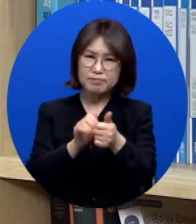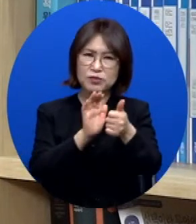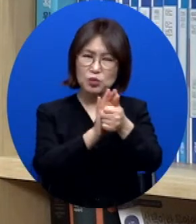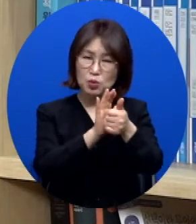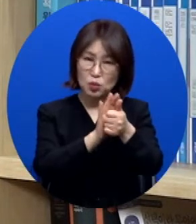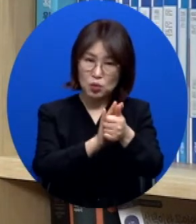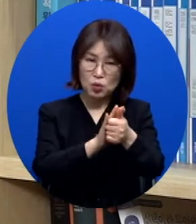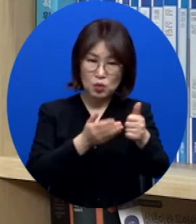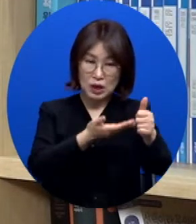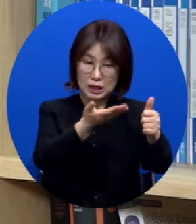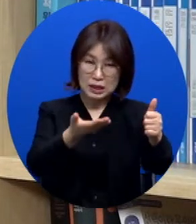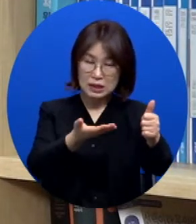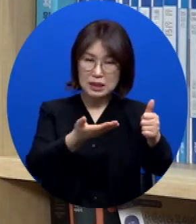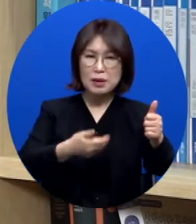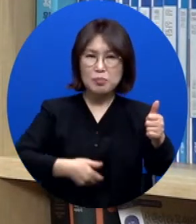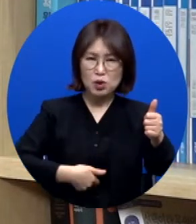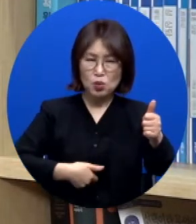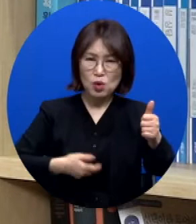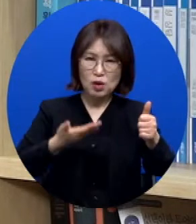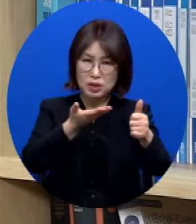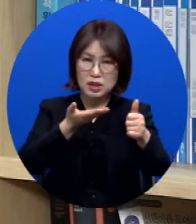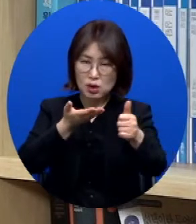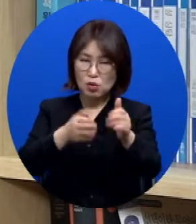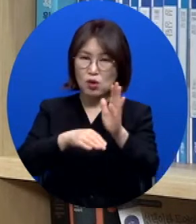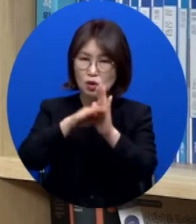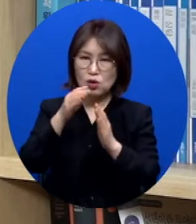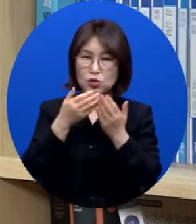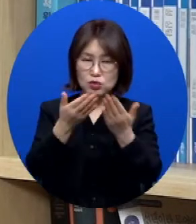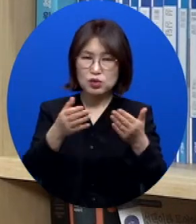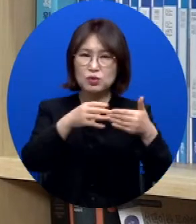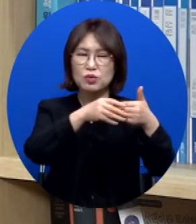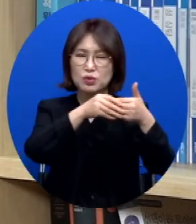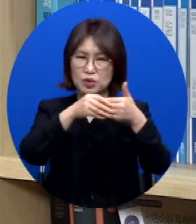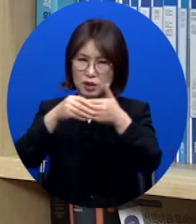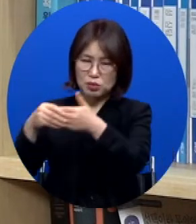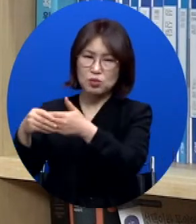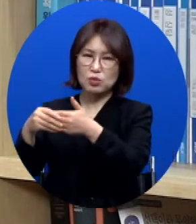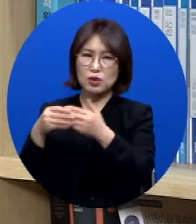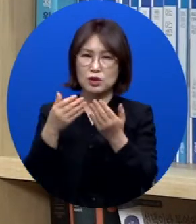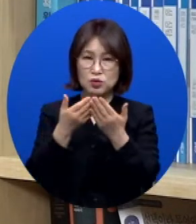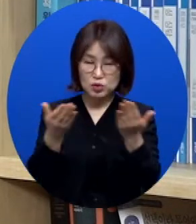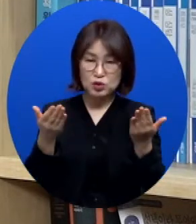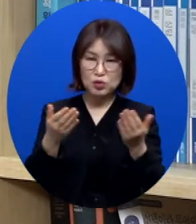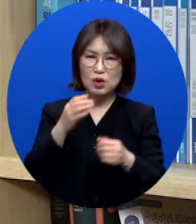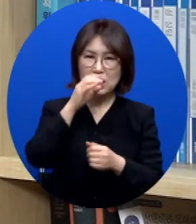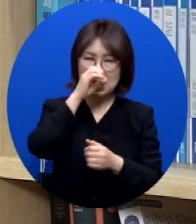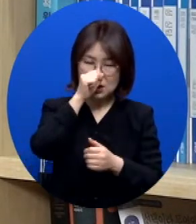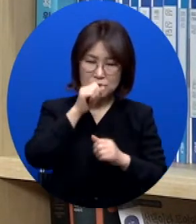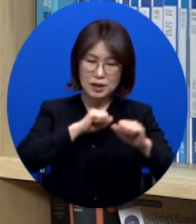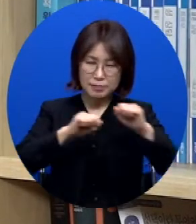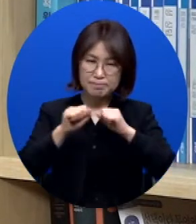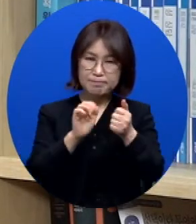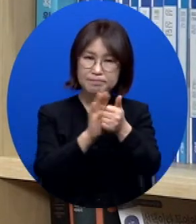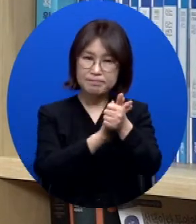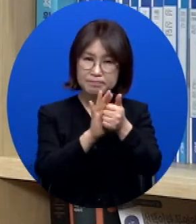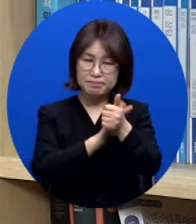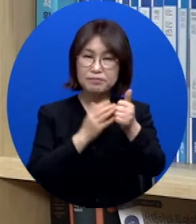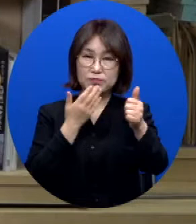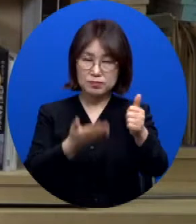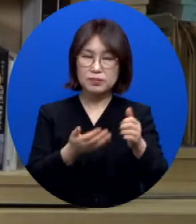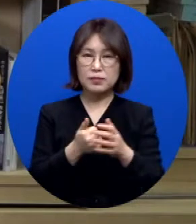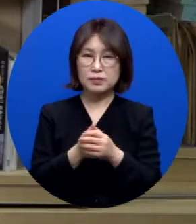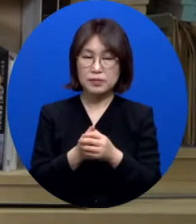그들에게 필요를 공급해 주시고 그들을 인도하시고 그들에게 선하게 역사해